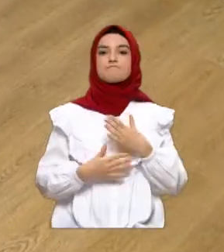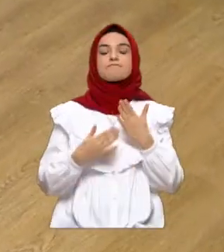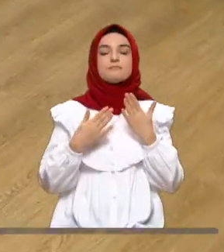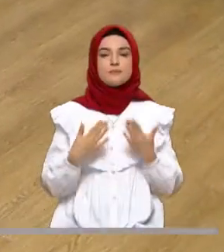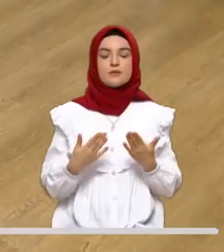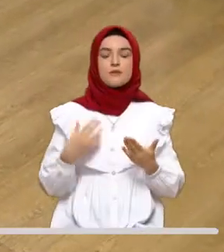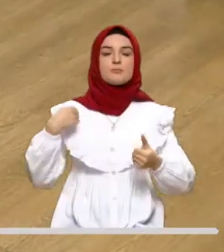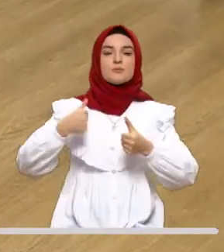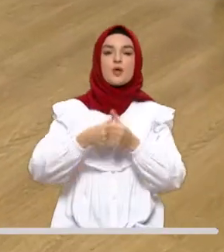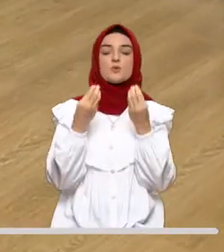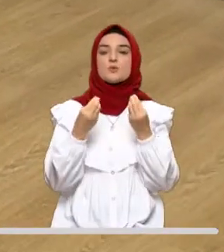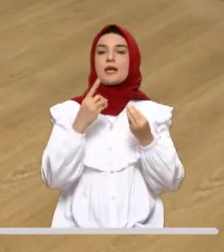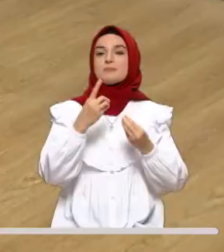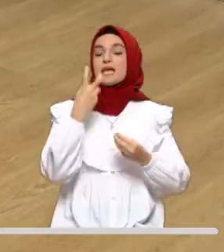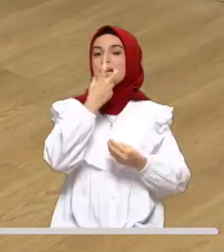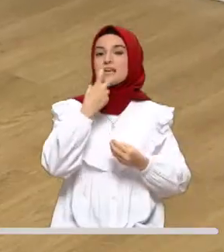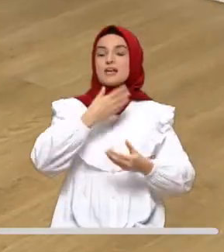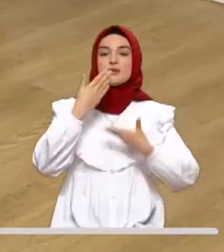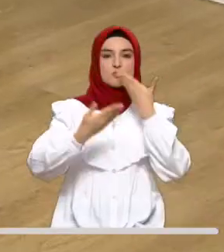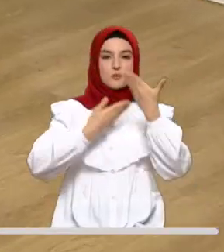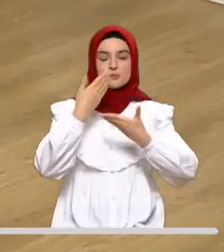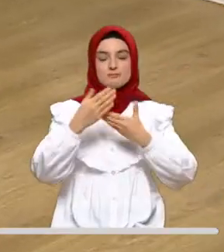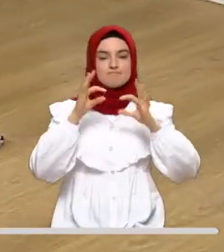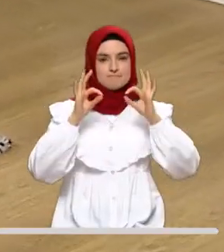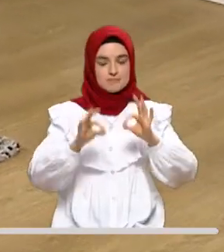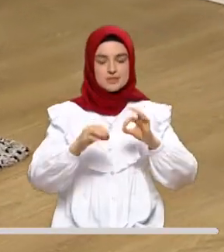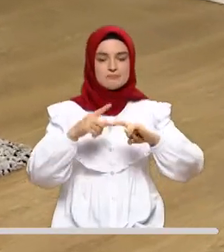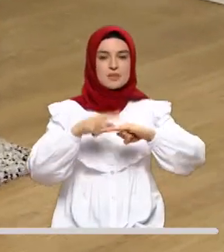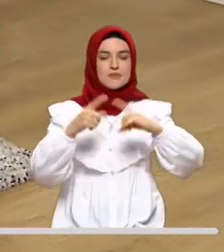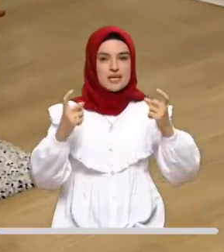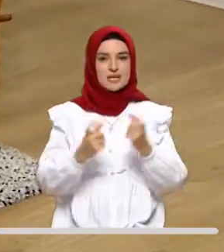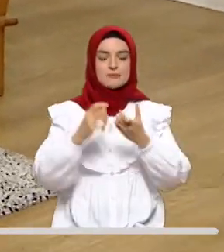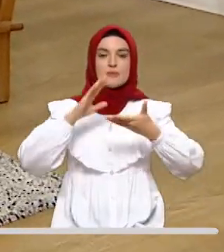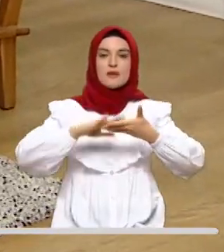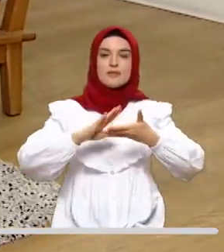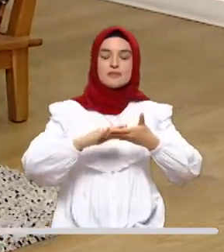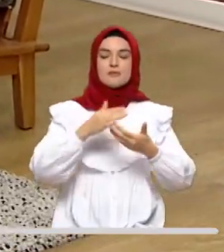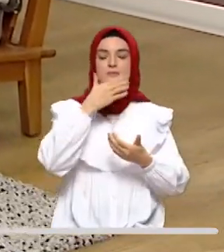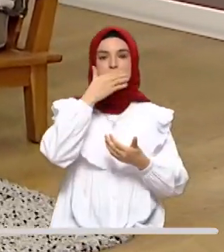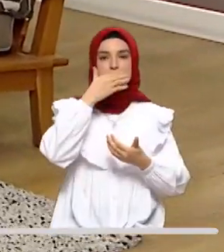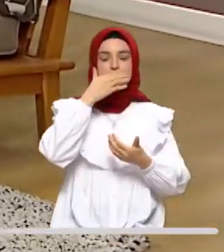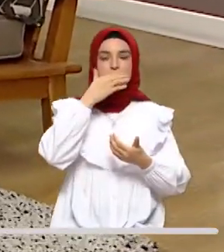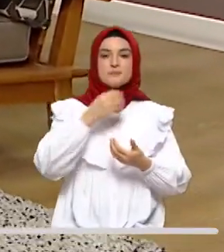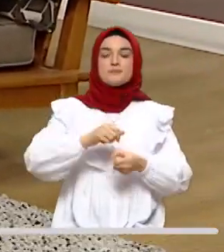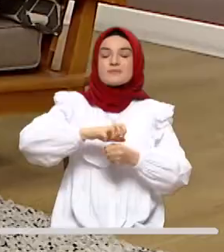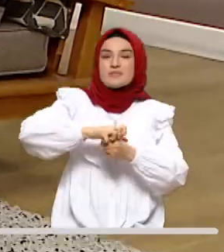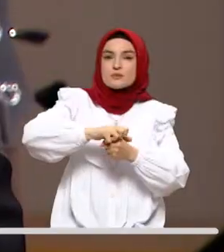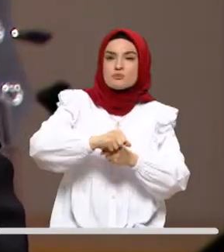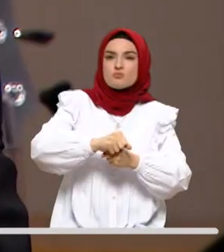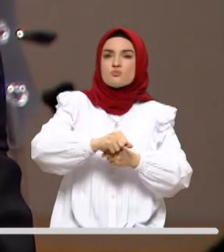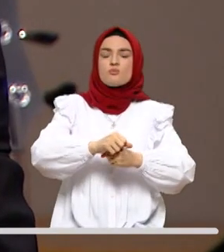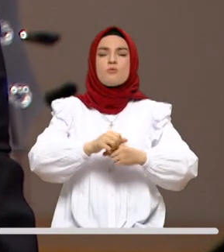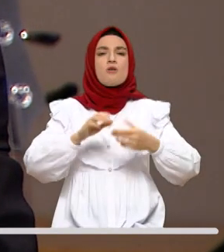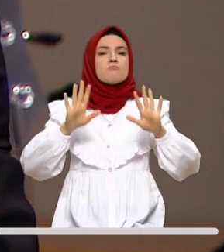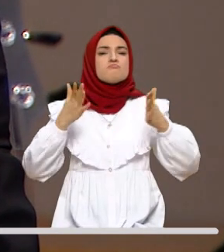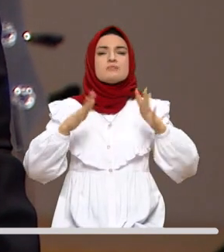Evet efendim, yine çok güzel bir eserle sohbetimizi renklendirdi Hasan Özer ve ekip arkadaşları. Aynı zamanda Zulmü Alkışlayamam